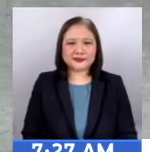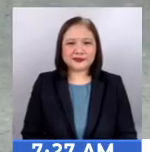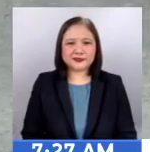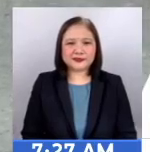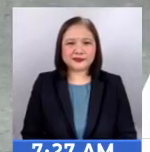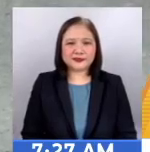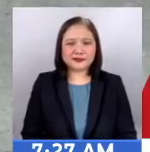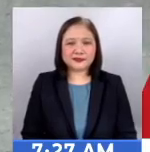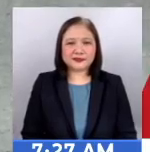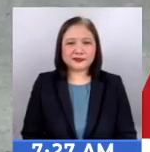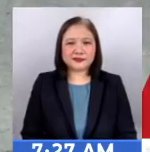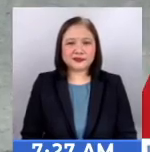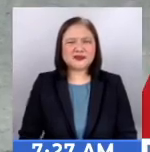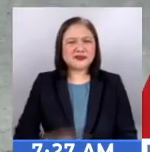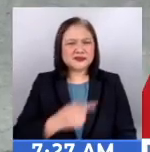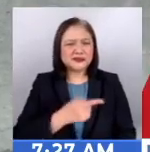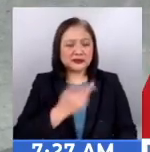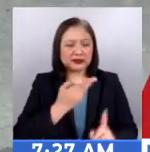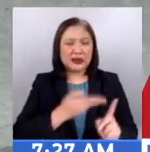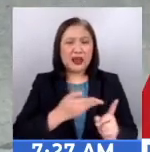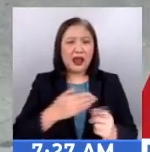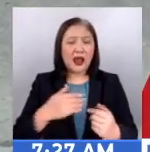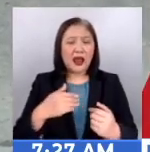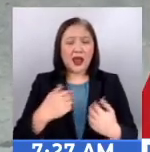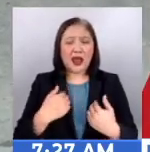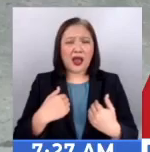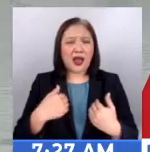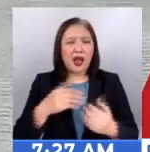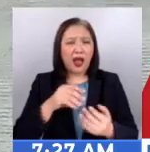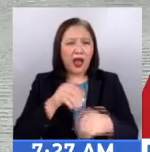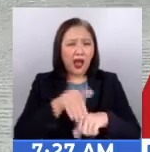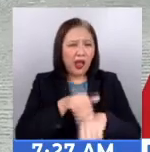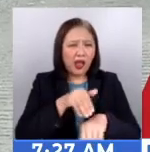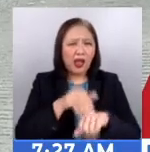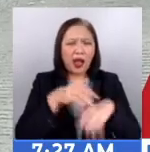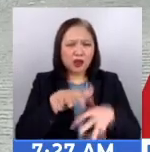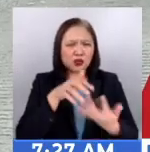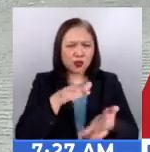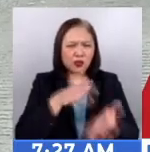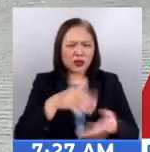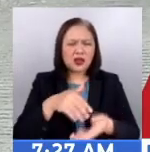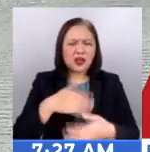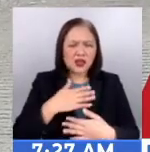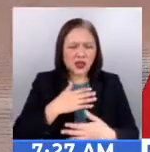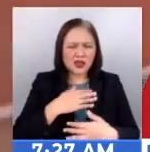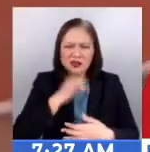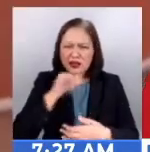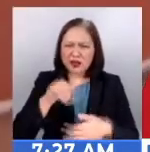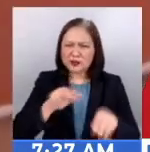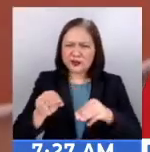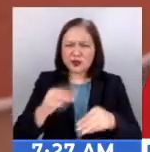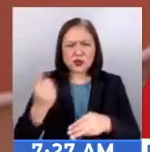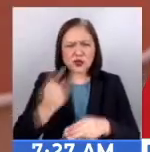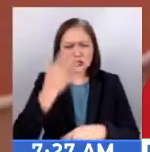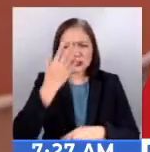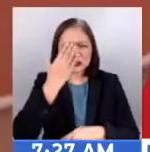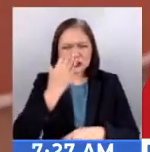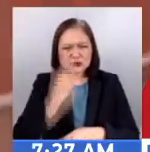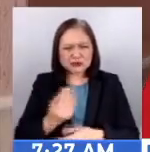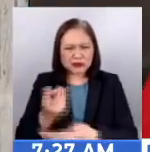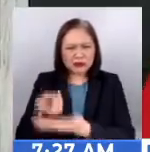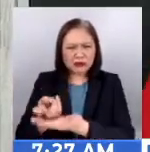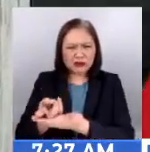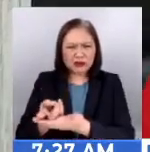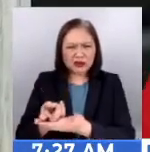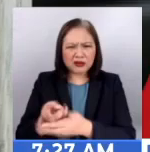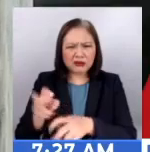Hinihingal ang asong si Putol, gayong hindi naman siya halos kumikilos. Buong maghapon lang siyang natutulog. Walang magalawan